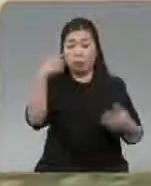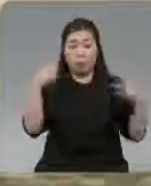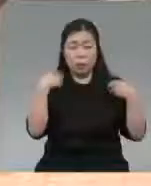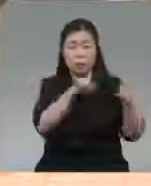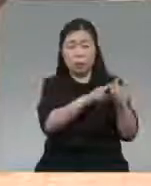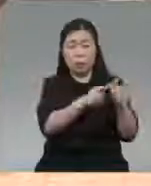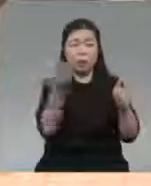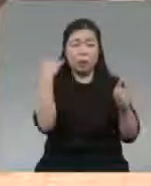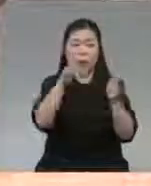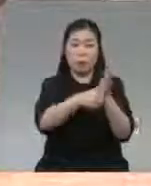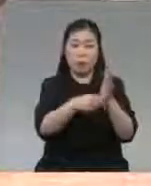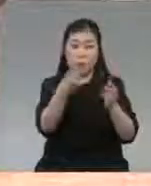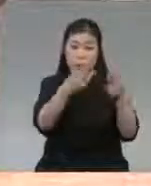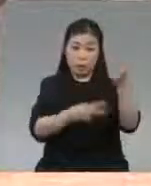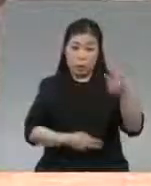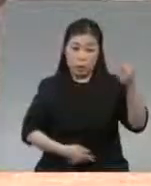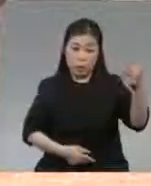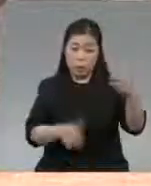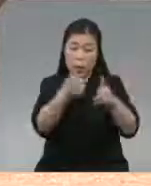た